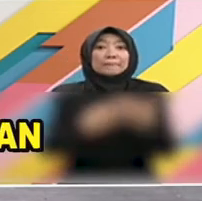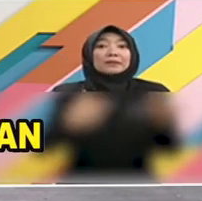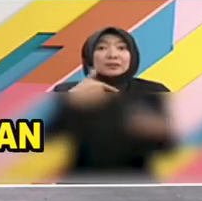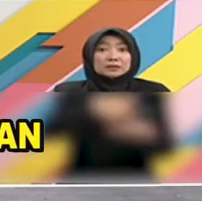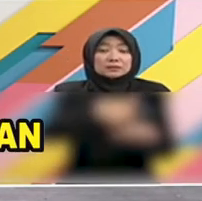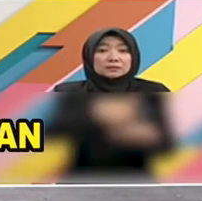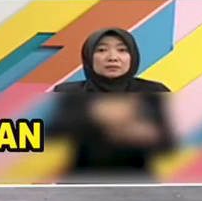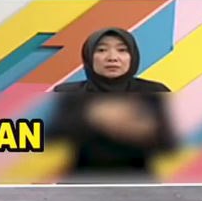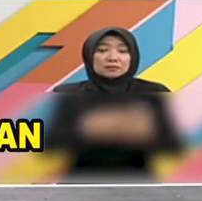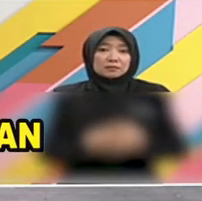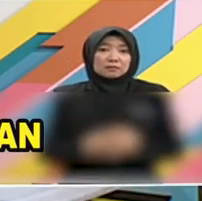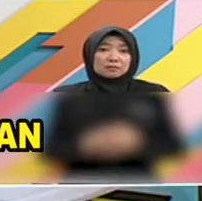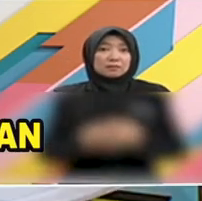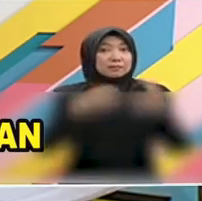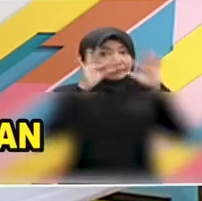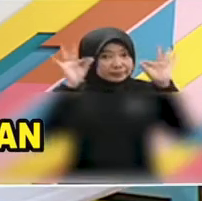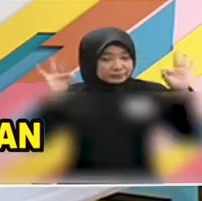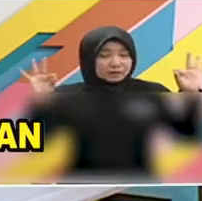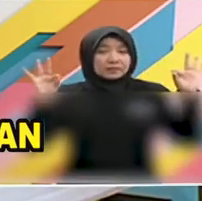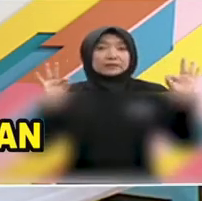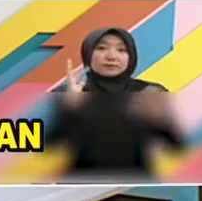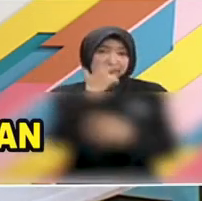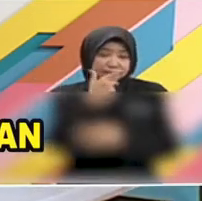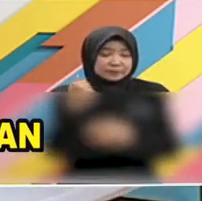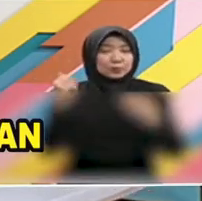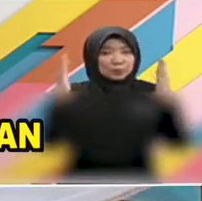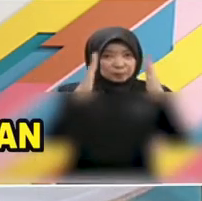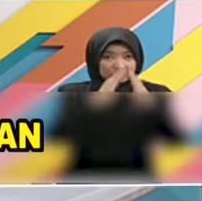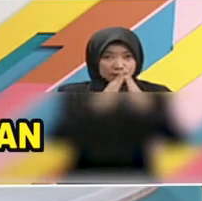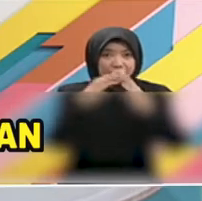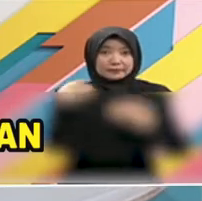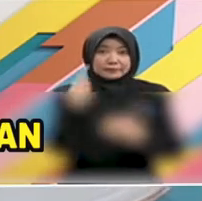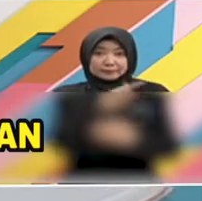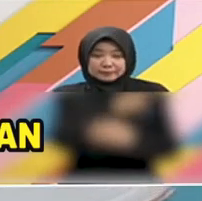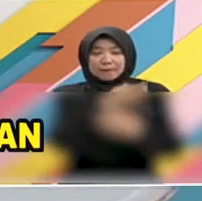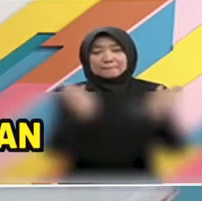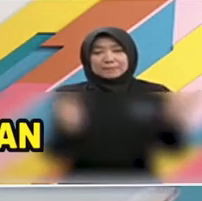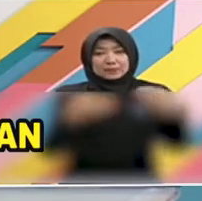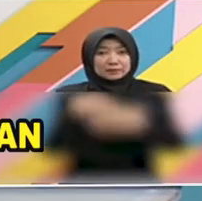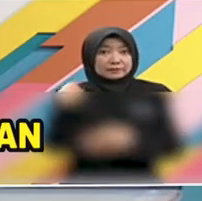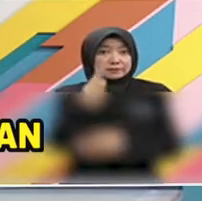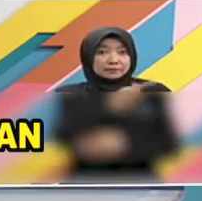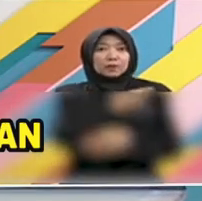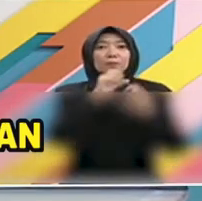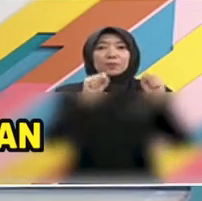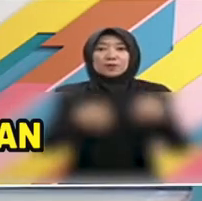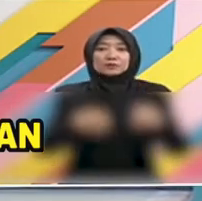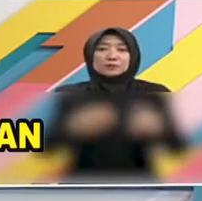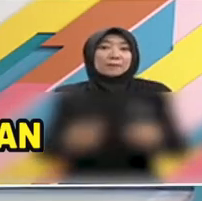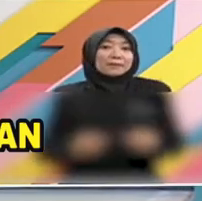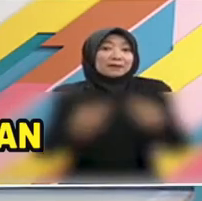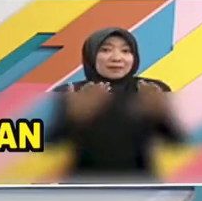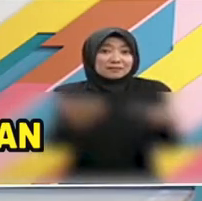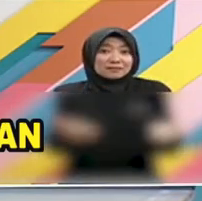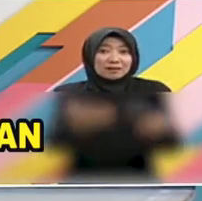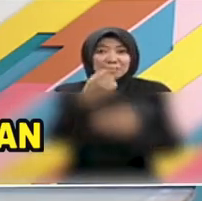hiasan ni kan cikgu, selain daripada menjadi hiasan, cantik-cantikkan rumah, cantik-cantikkan bilik, kita boleh jadikan sebagai cenderahati kepada sesiapa